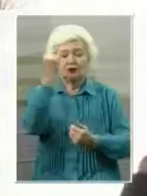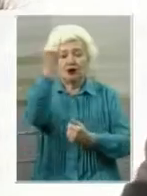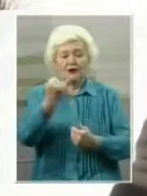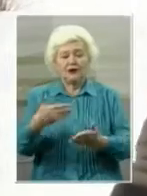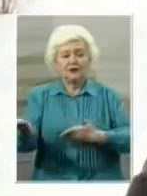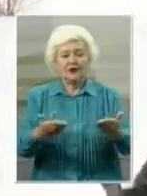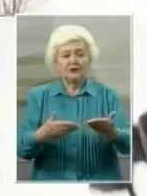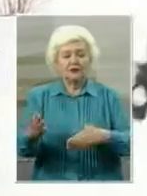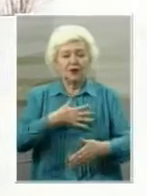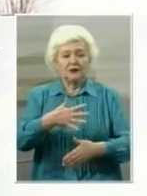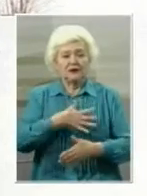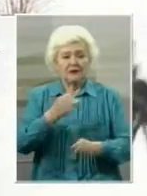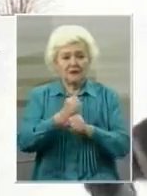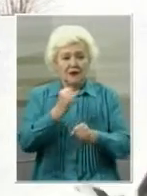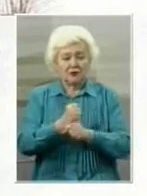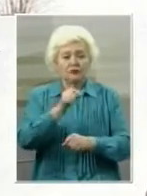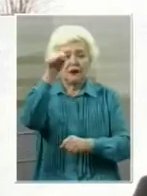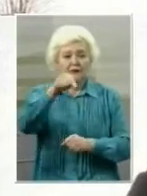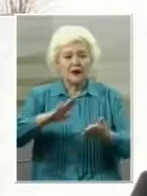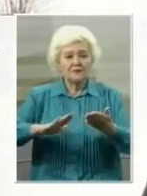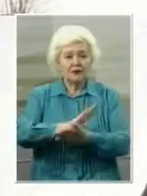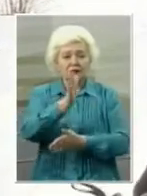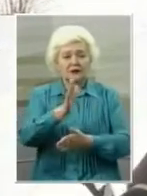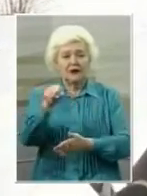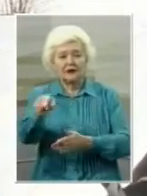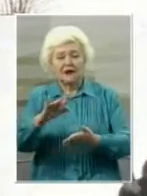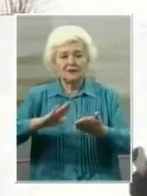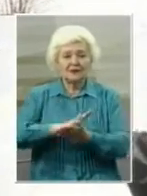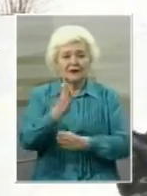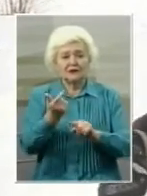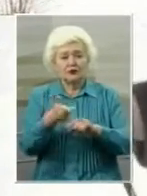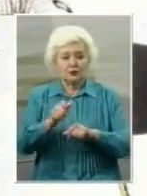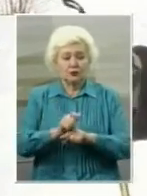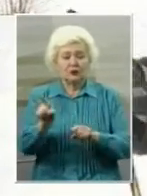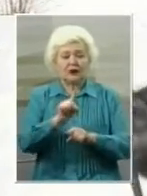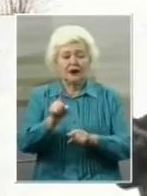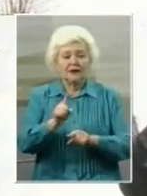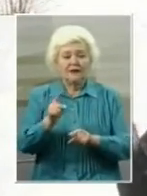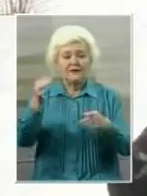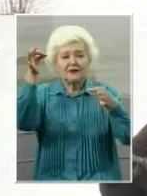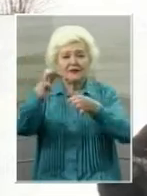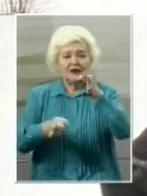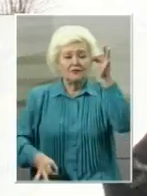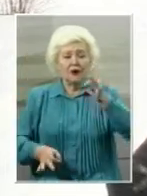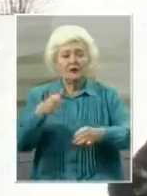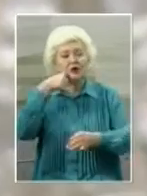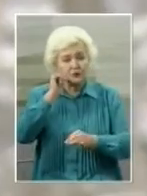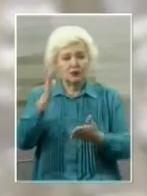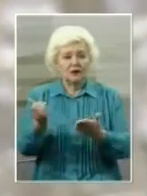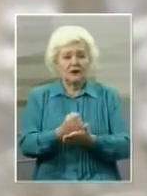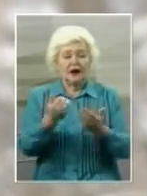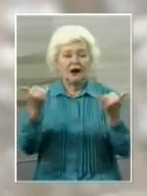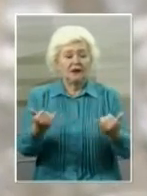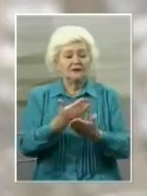шах та дихання робиться. Лише там послизнулася, там слизько дуже. Навіть палки не врятували. Вчора врятували,